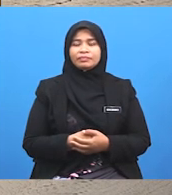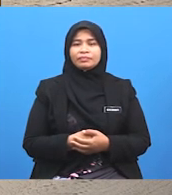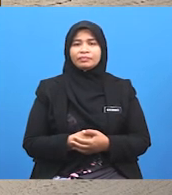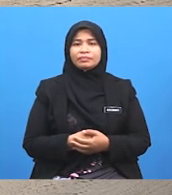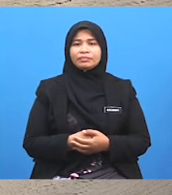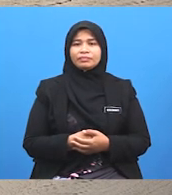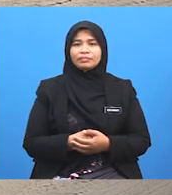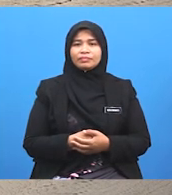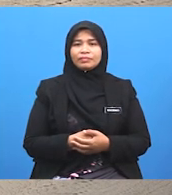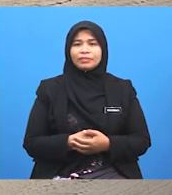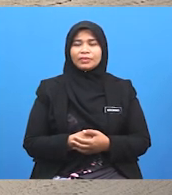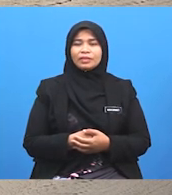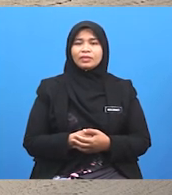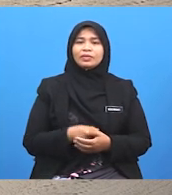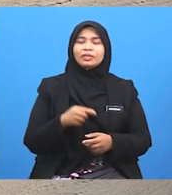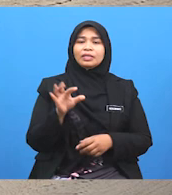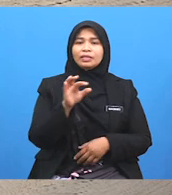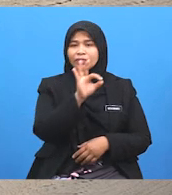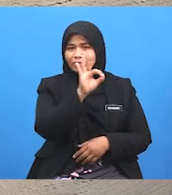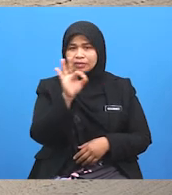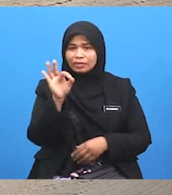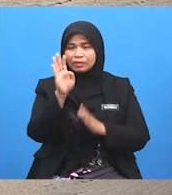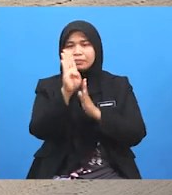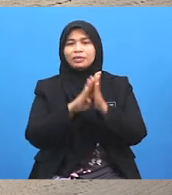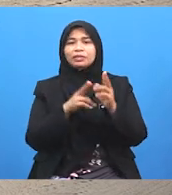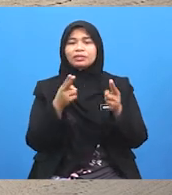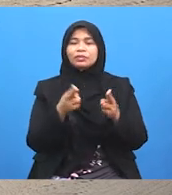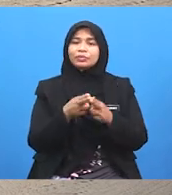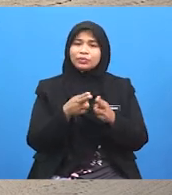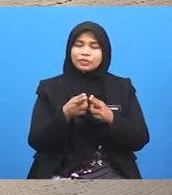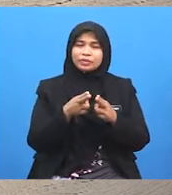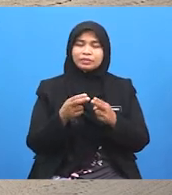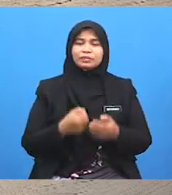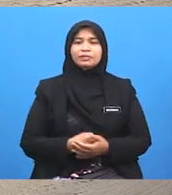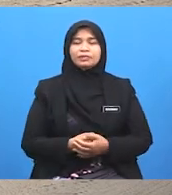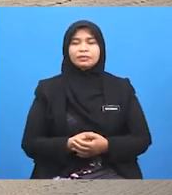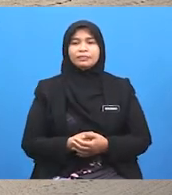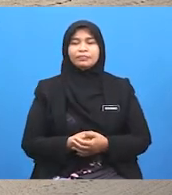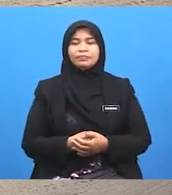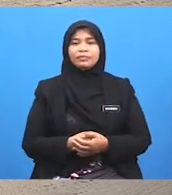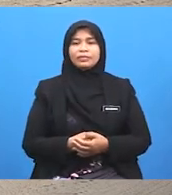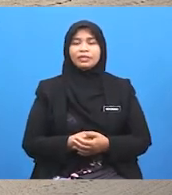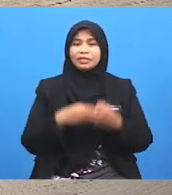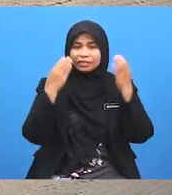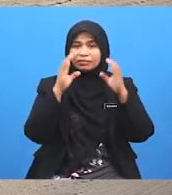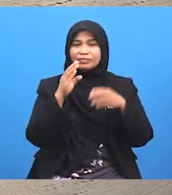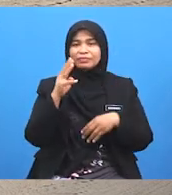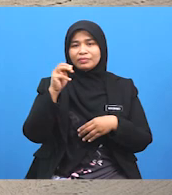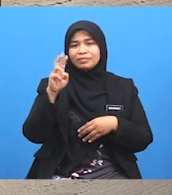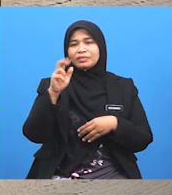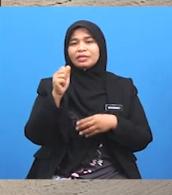Garis berusaha. Yeay, Cikgu Mira dapat